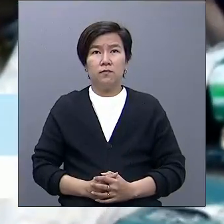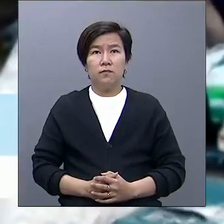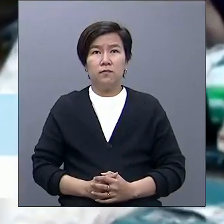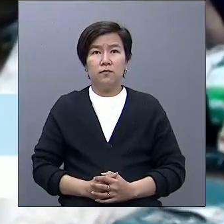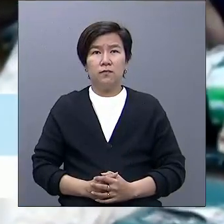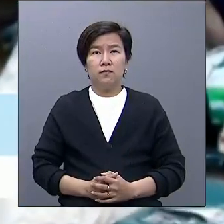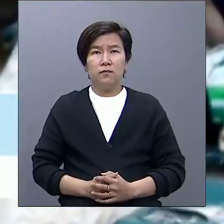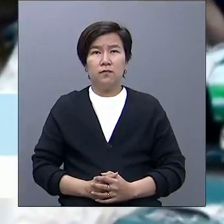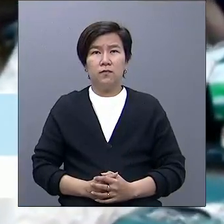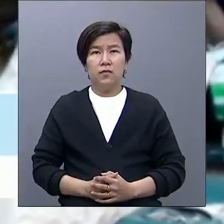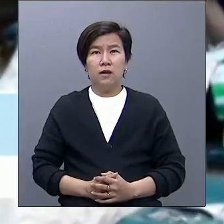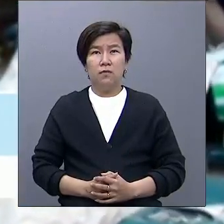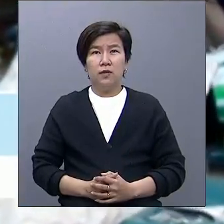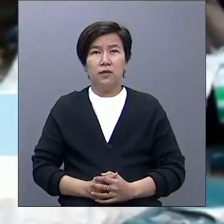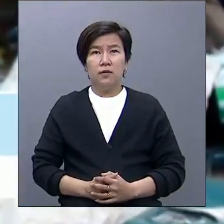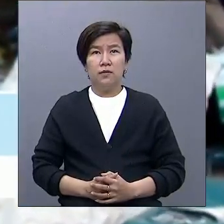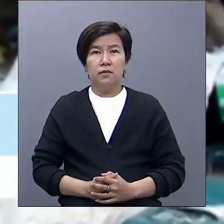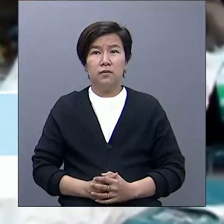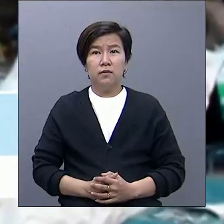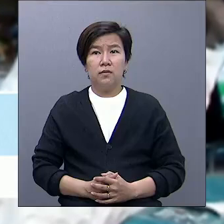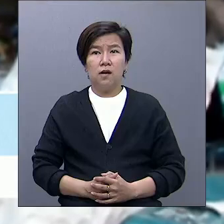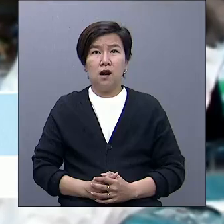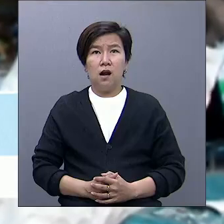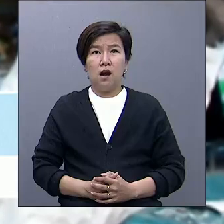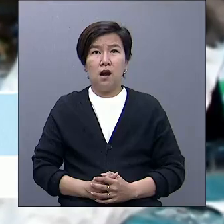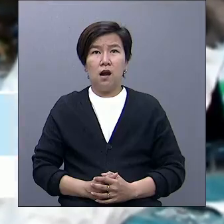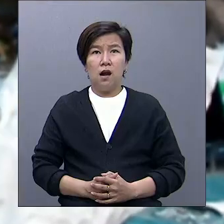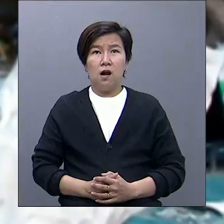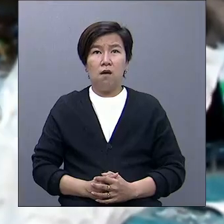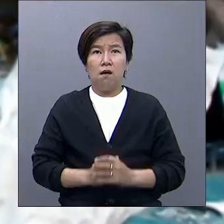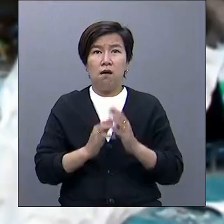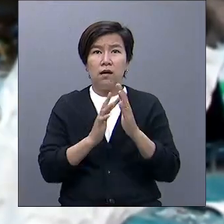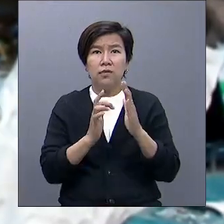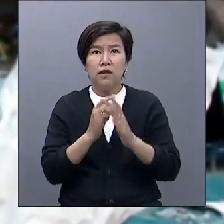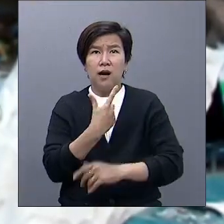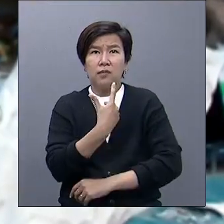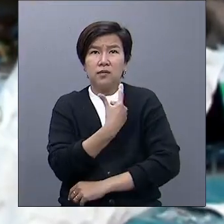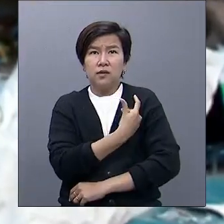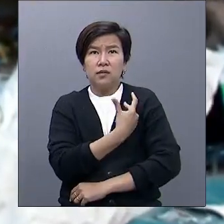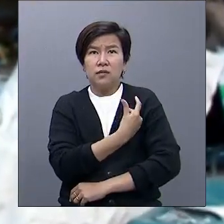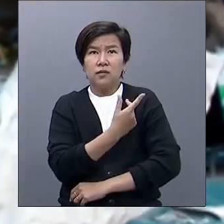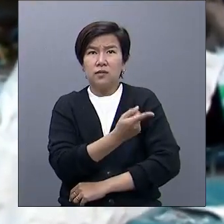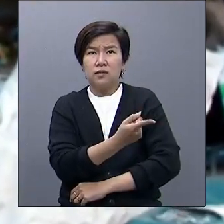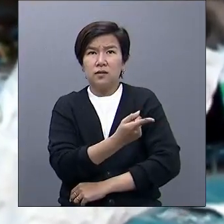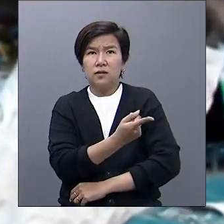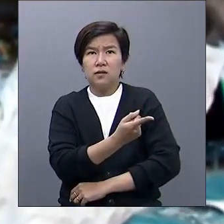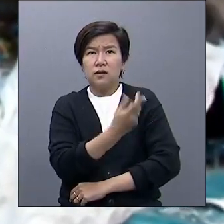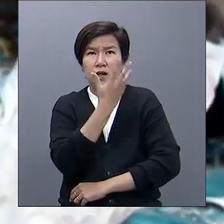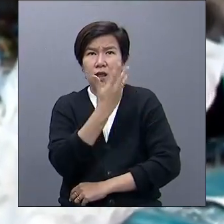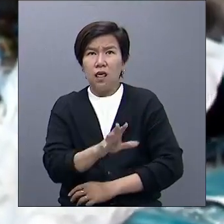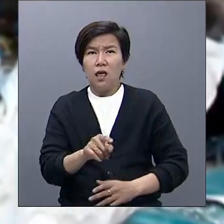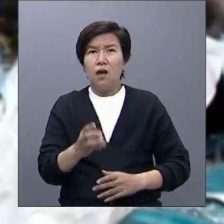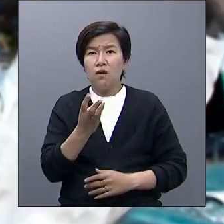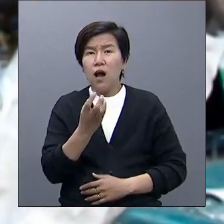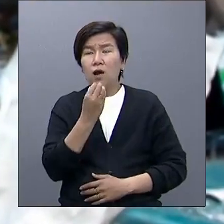มนกันหาย แล้ว put it